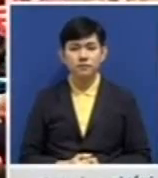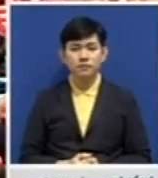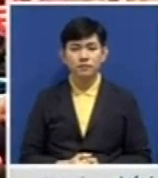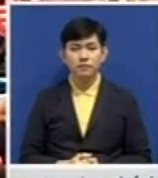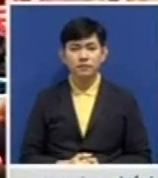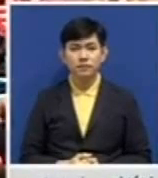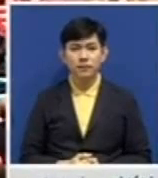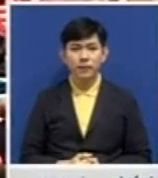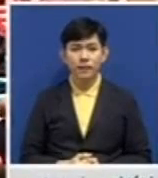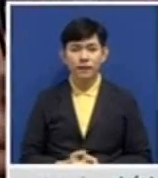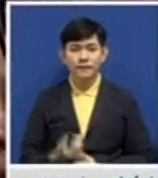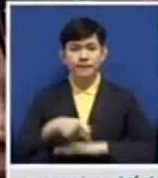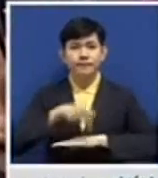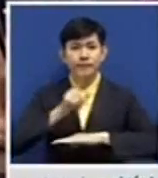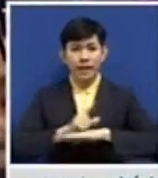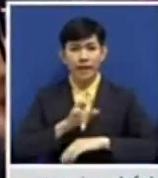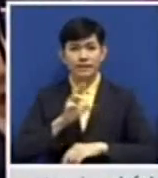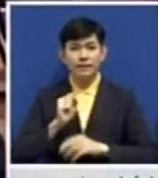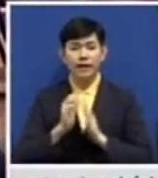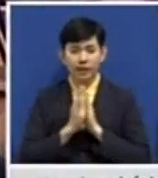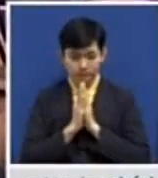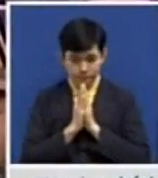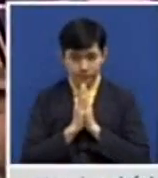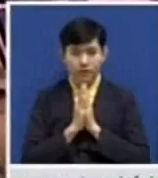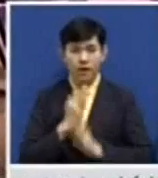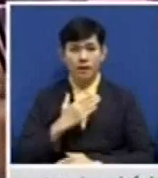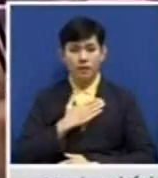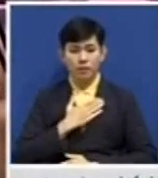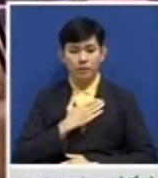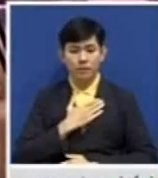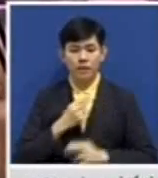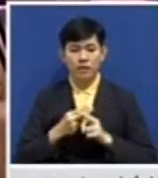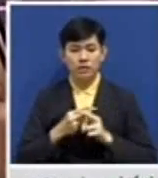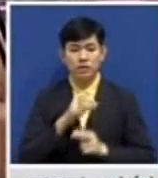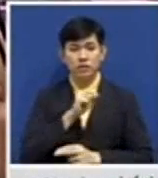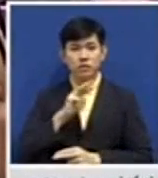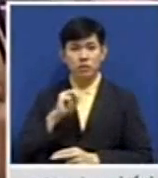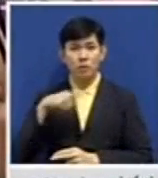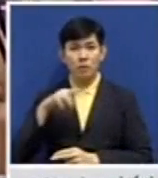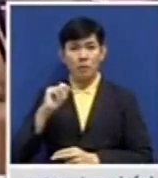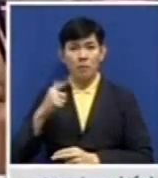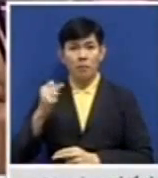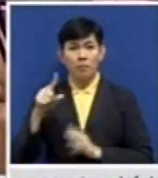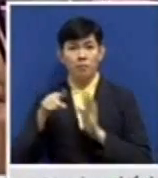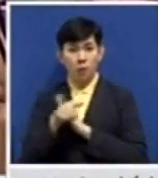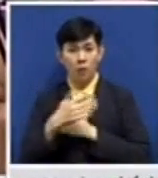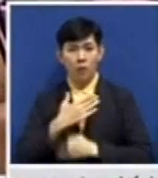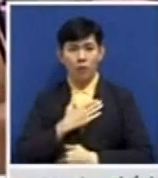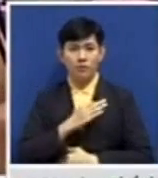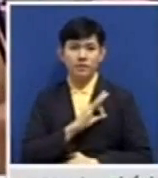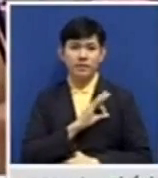กราบเรียนท่านประธานรัฐสภาที่เคารพกับผมนายสมพงษ์อมรวิวัฒน์สมาชิกสภาผู้แทนราษ